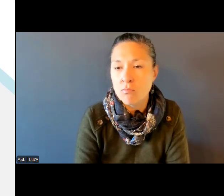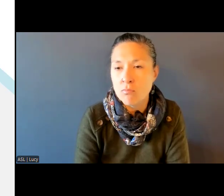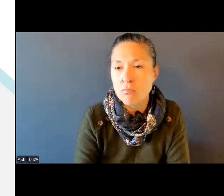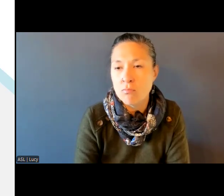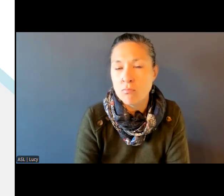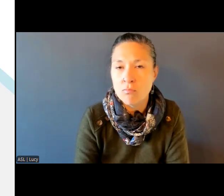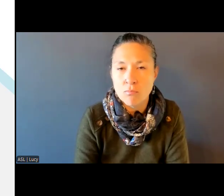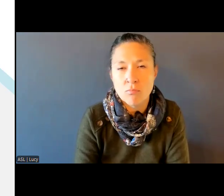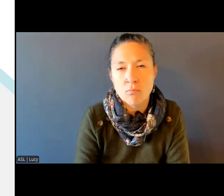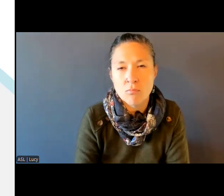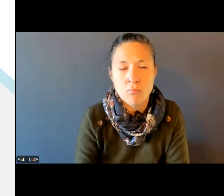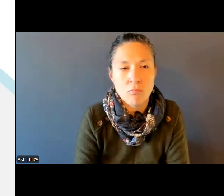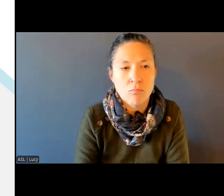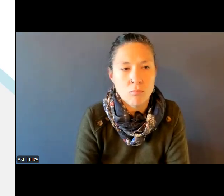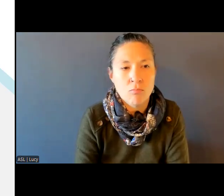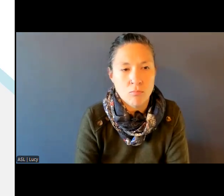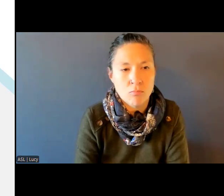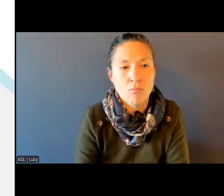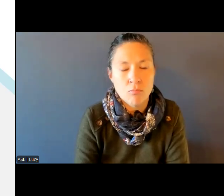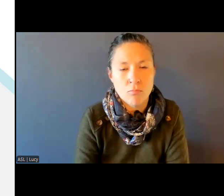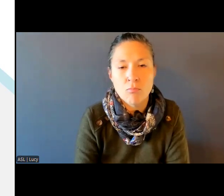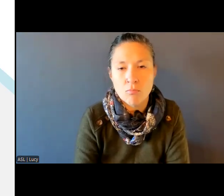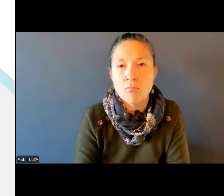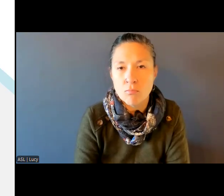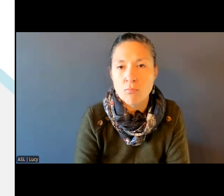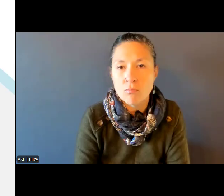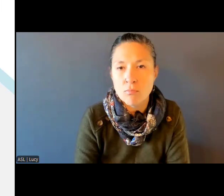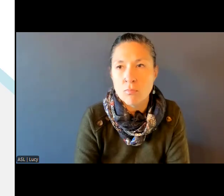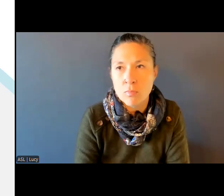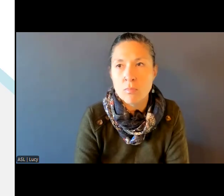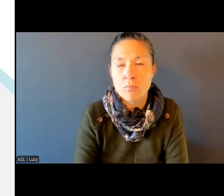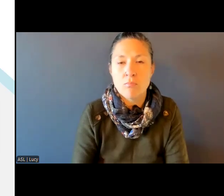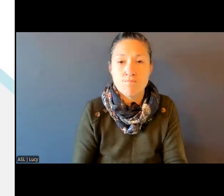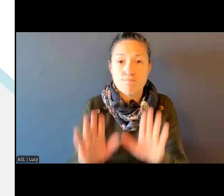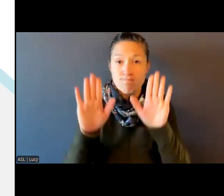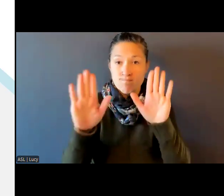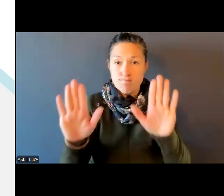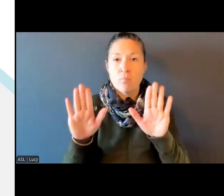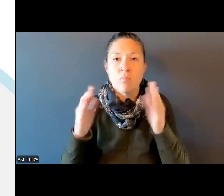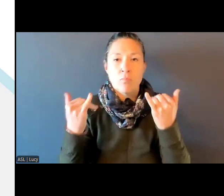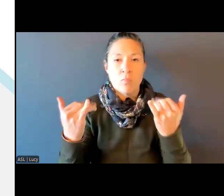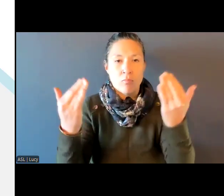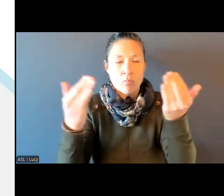langue créole haïtien. Merci un peu. Thank you. And then